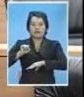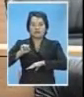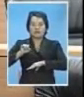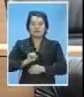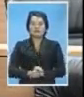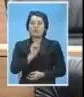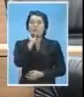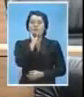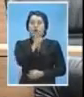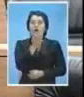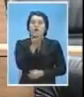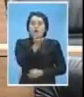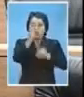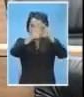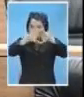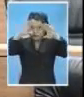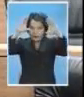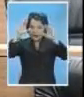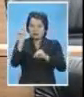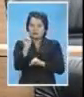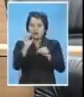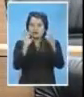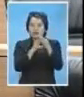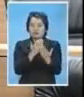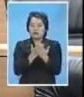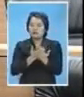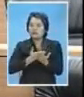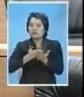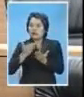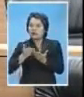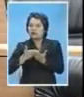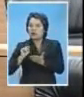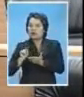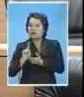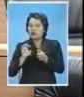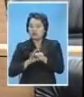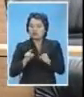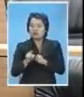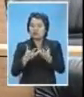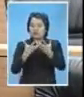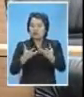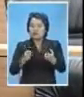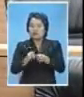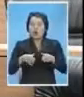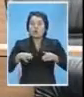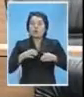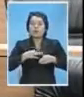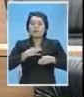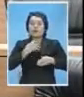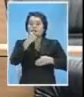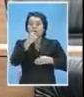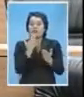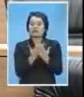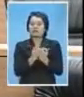ได้เรียกร้องต่อรัฐบาลว่าจะต้องมีการใช้จ่ายเงินให้เกิดที่เกิดความเสียหายแก่บุคคลกลุ่มเสื้อแดง